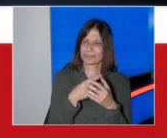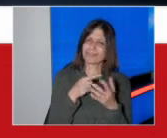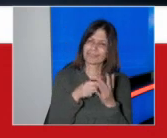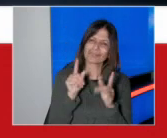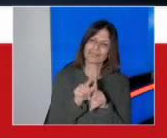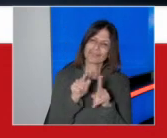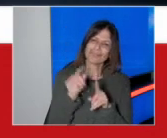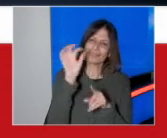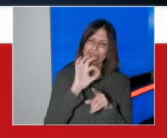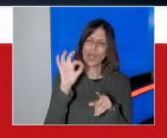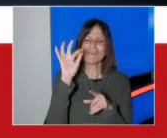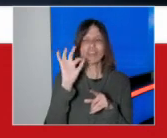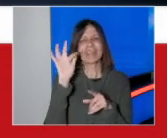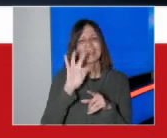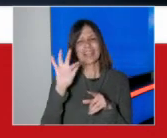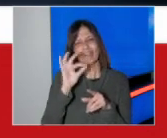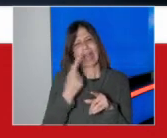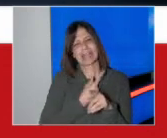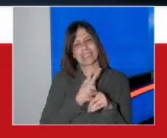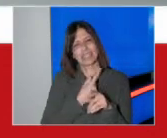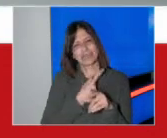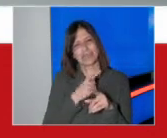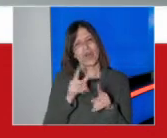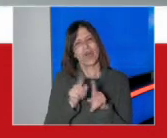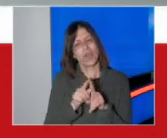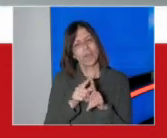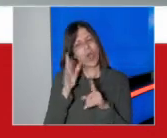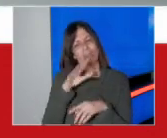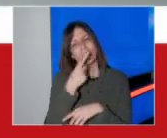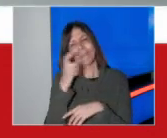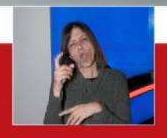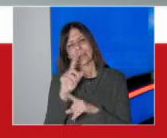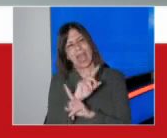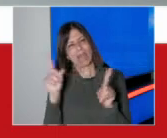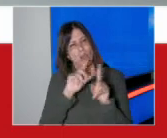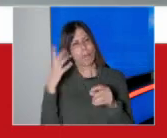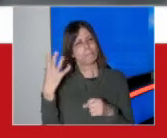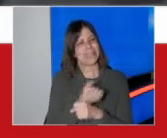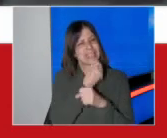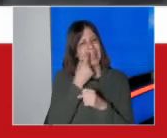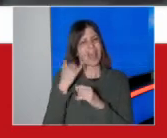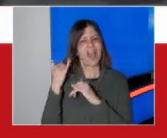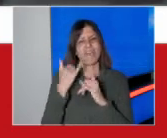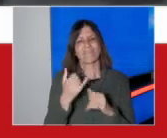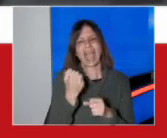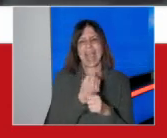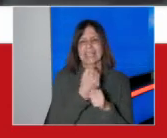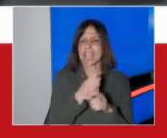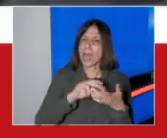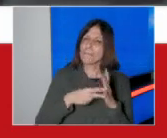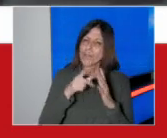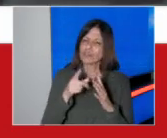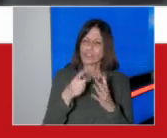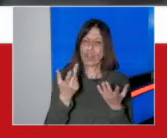כמו כוכב טיק טוק מטעם עצמו, כמו עוד מאות אחרים כמוהו, והוא לא מצליח להביא את העשייה הפוליטית שלו